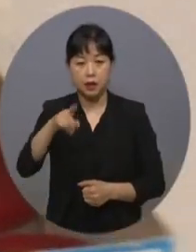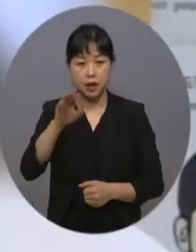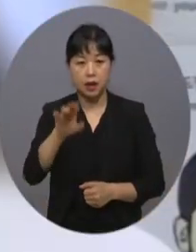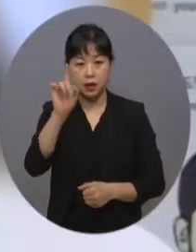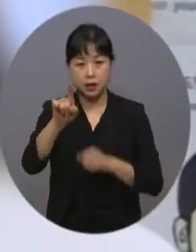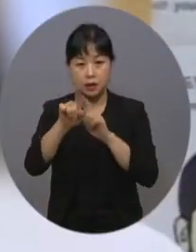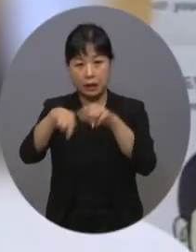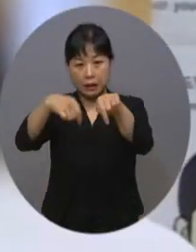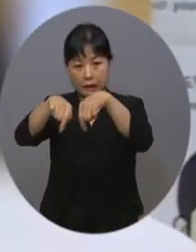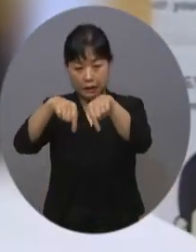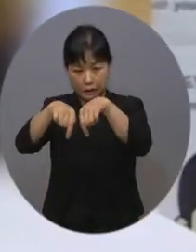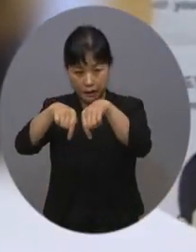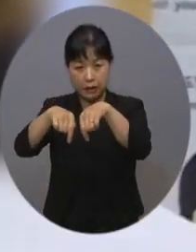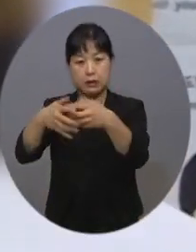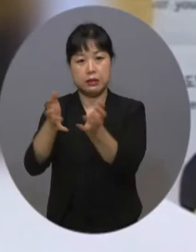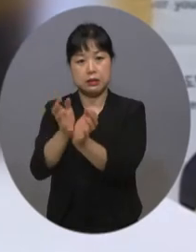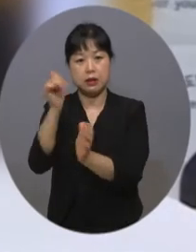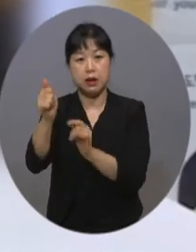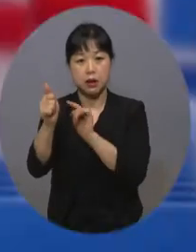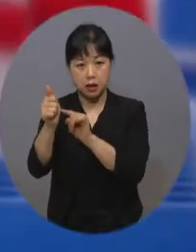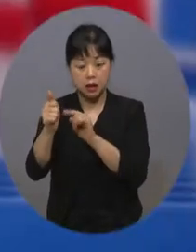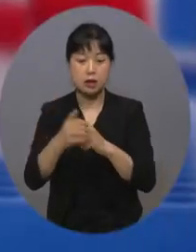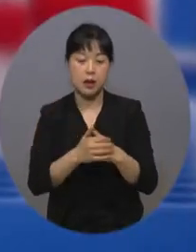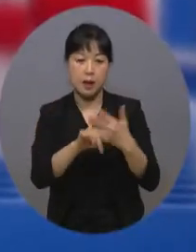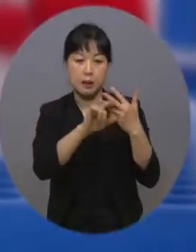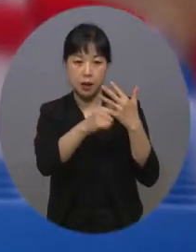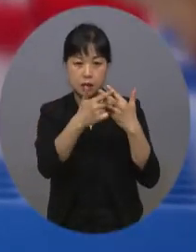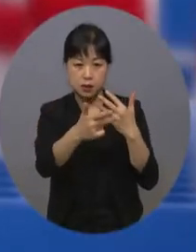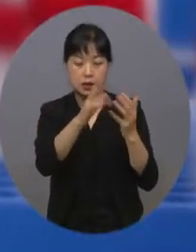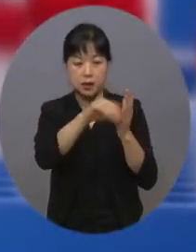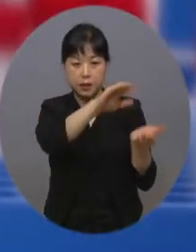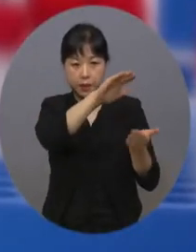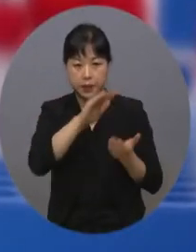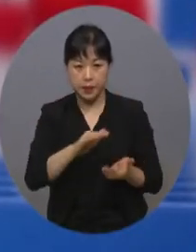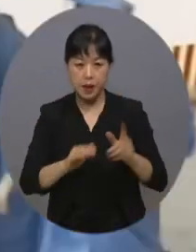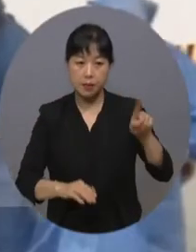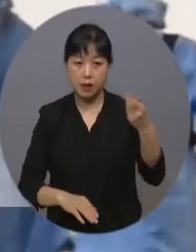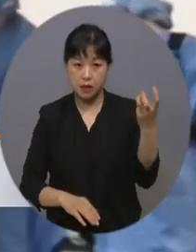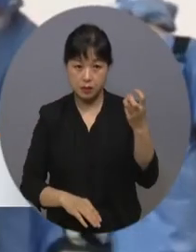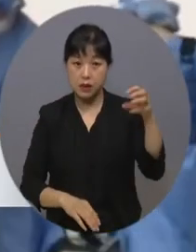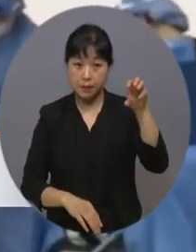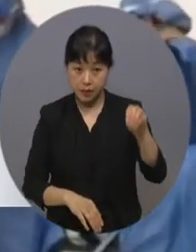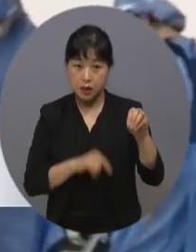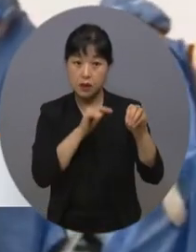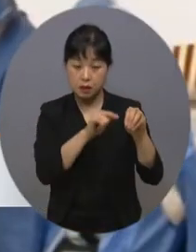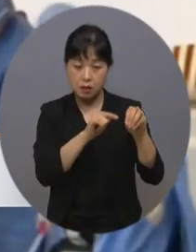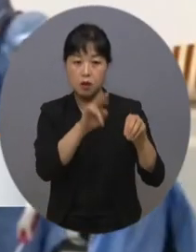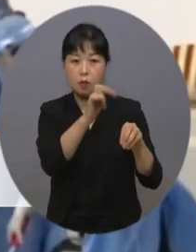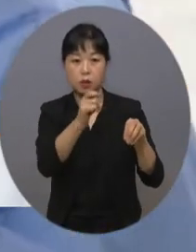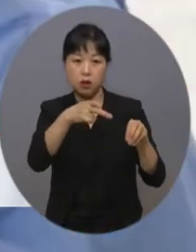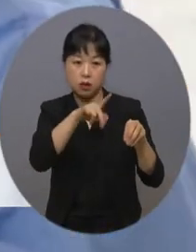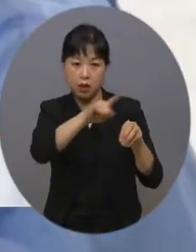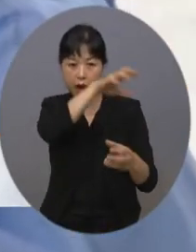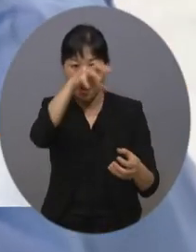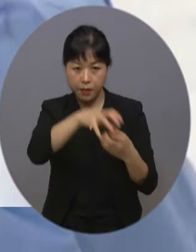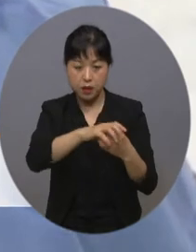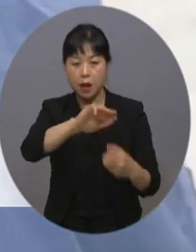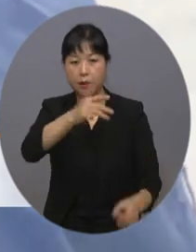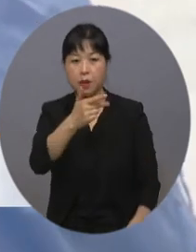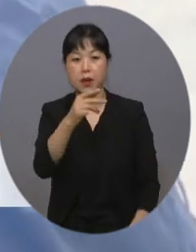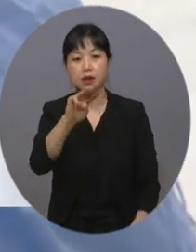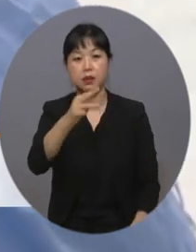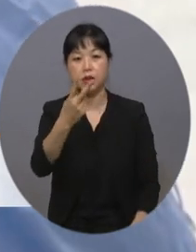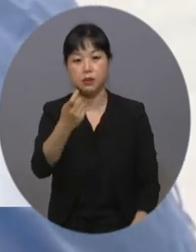이로써 지난 7일 도입된 130만 회 분 을 포함해 모던한 택시는 총 8 131만 회분